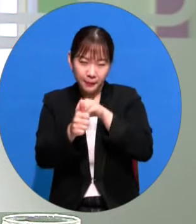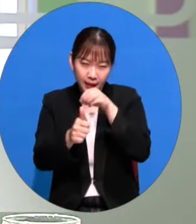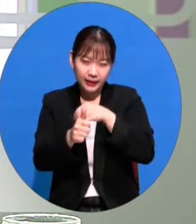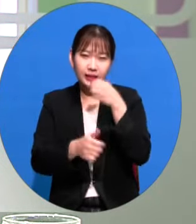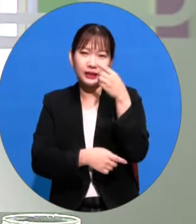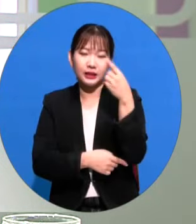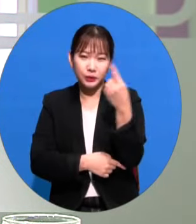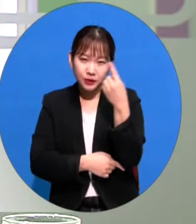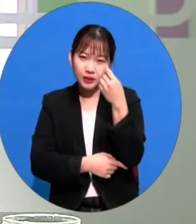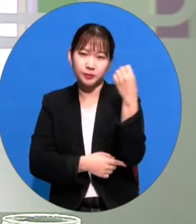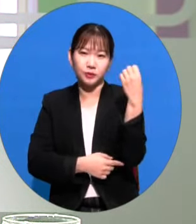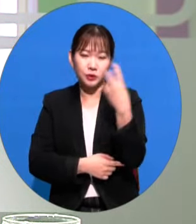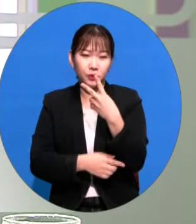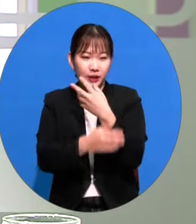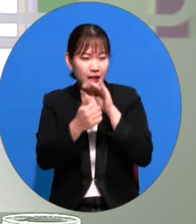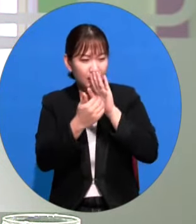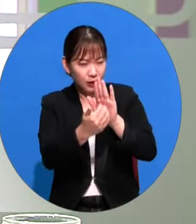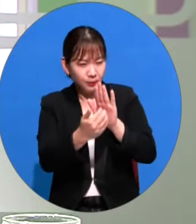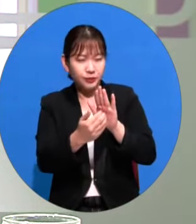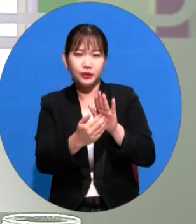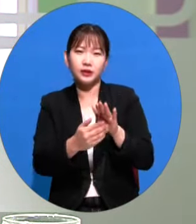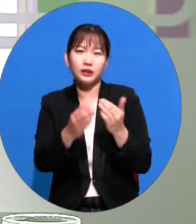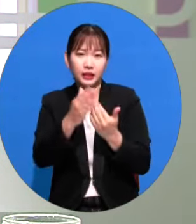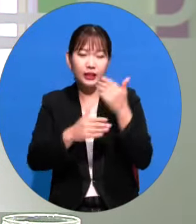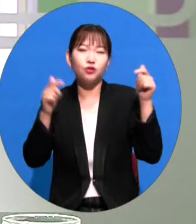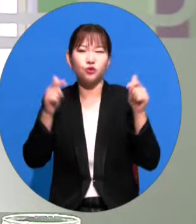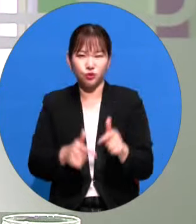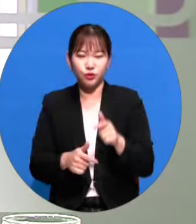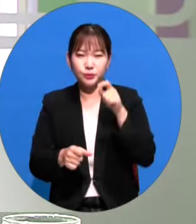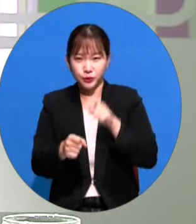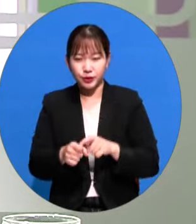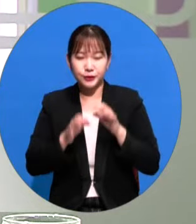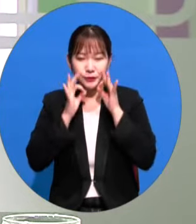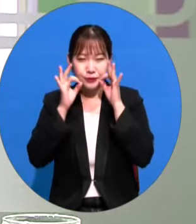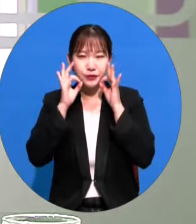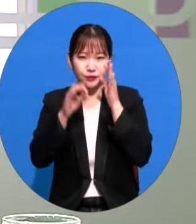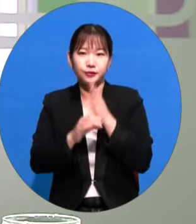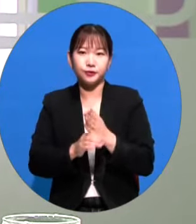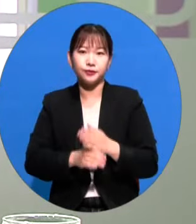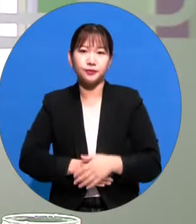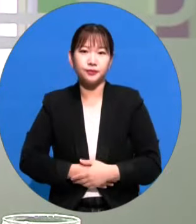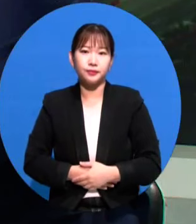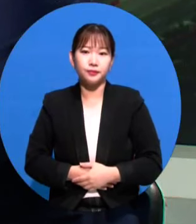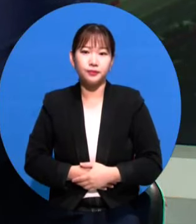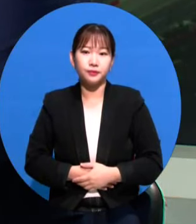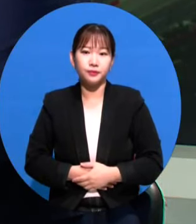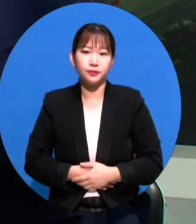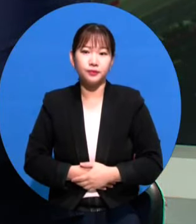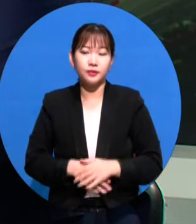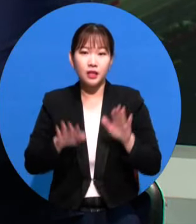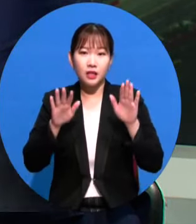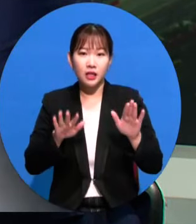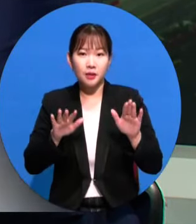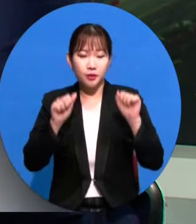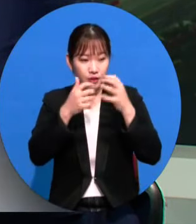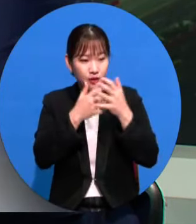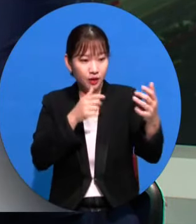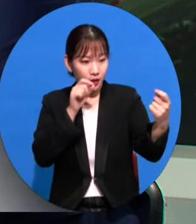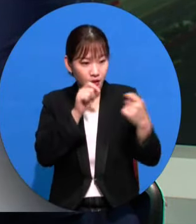숙박비와 예약 거부 사태 등 최소화하려고 저희 체육회는 최선을 다하고 있습니다. 네, 이번 체전을